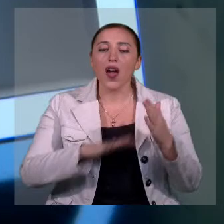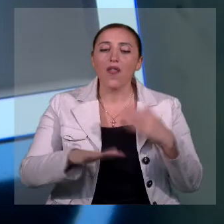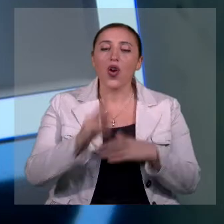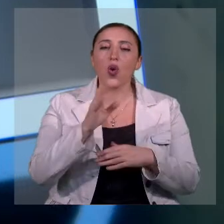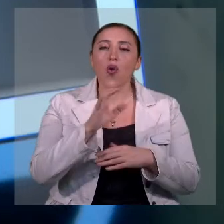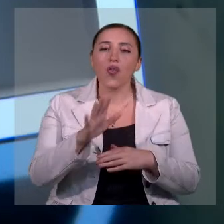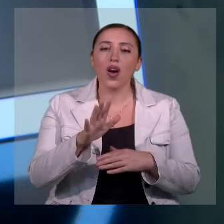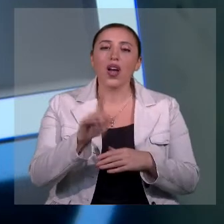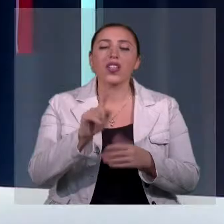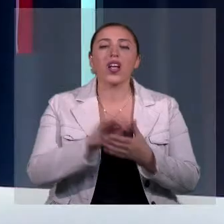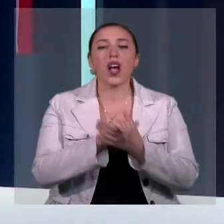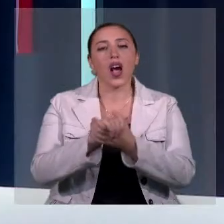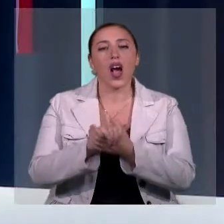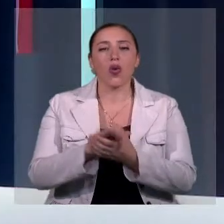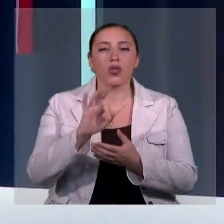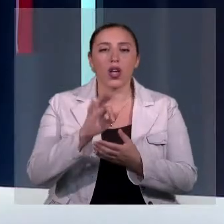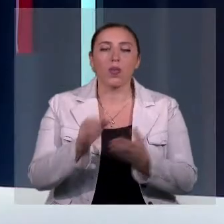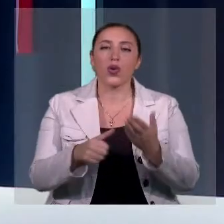տևական խաղաղությանը։